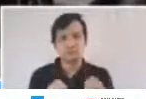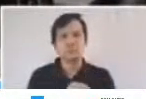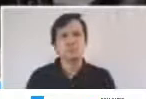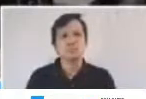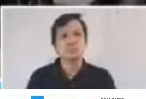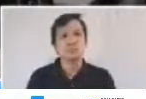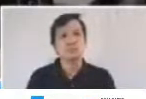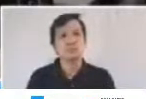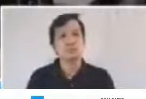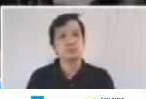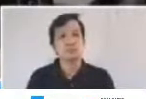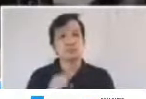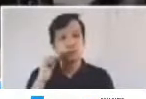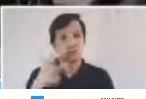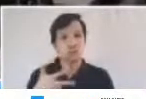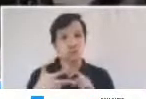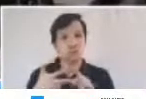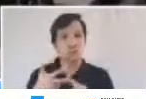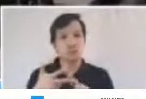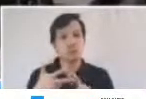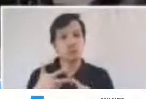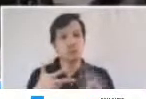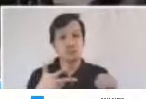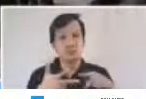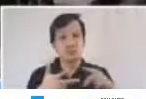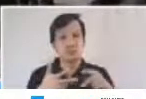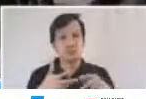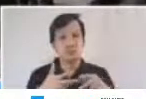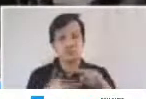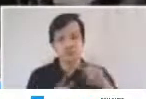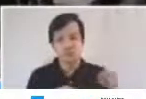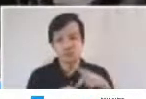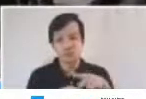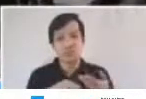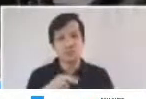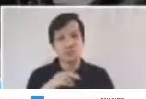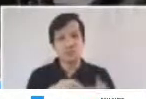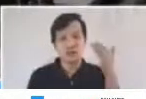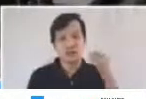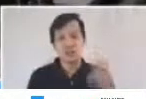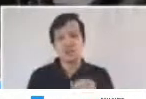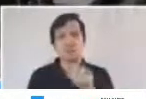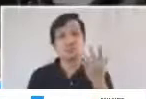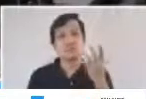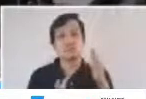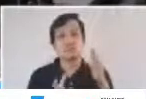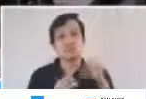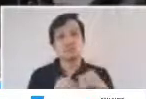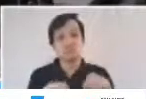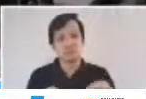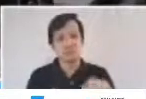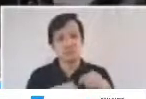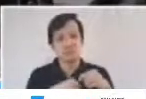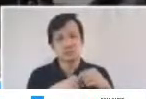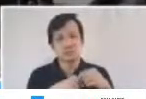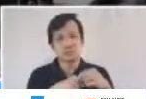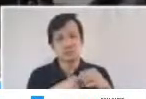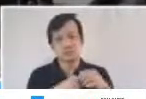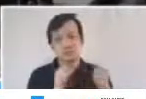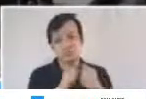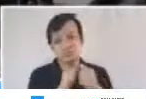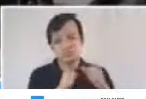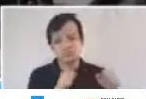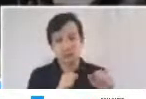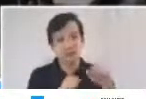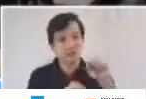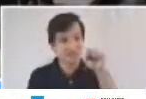nyo ring tawagan ang hotline numbers na iba't ibang ahensya ng ating pamahalaan na makikita nyo po sa inyong TV screens.